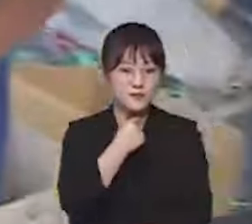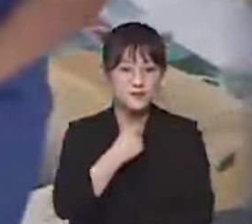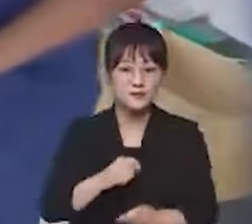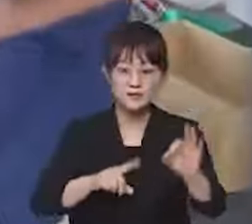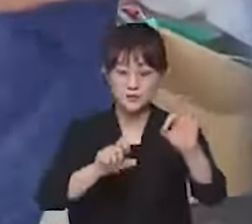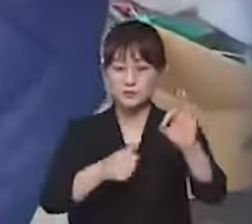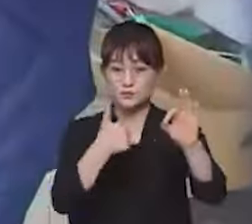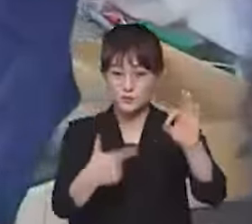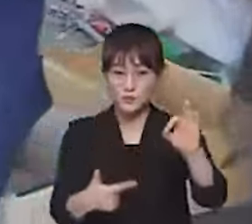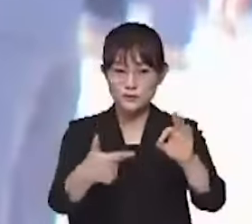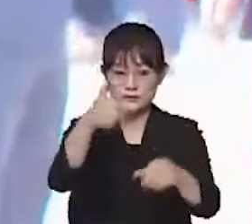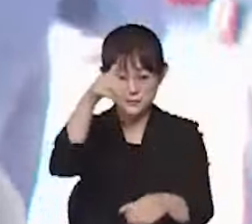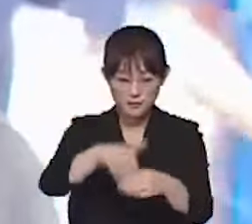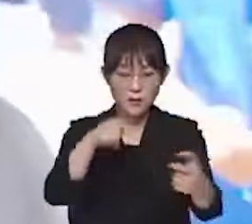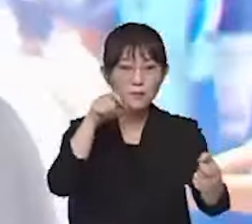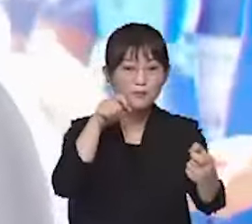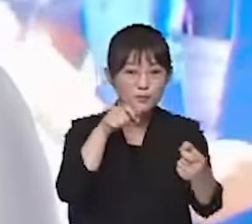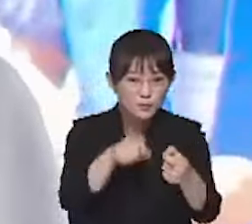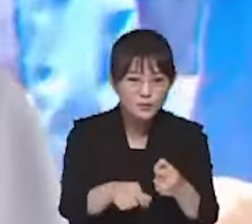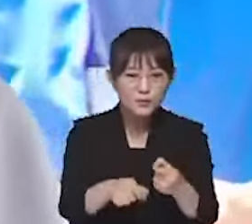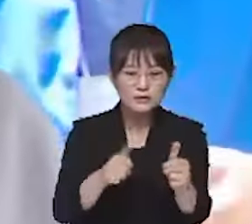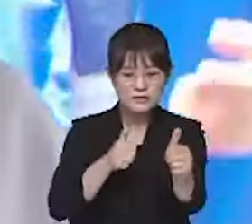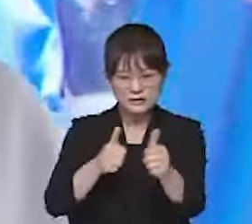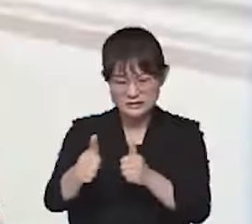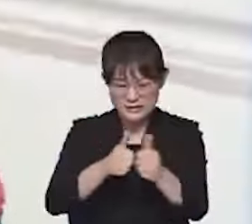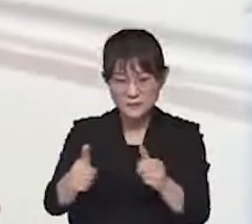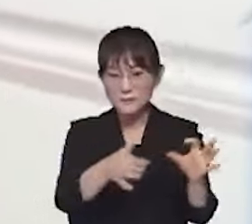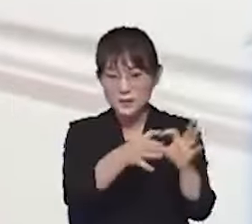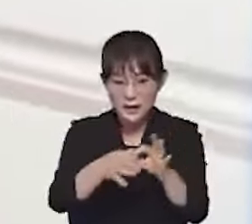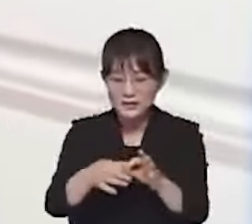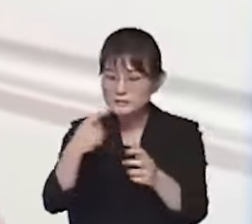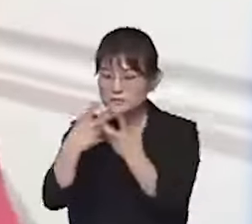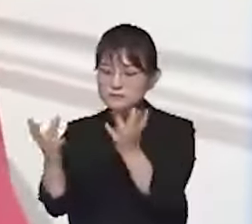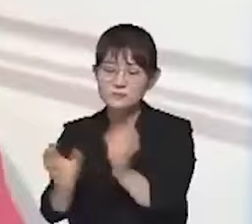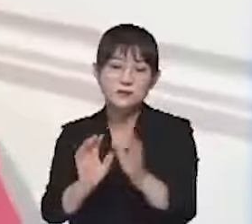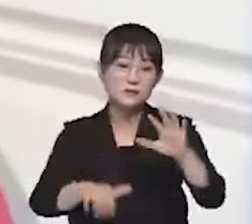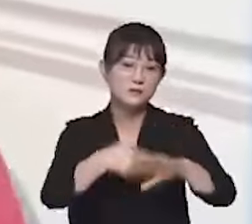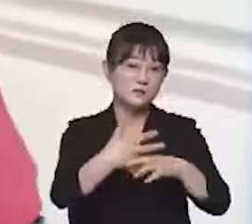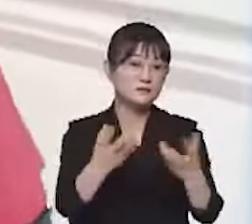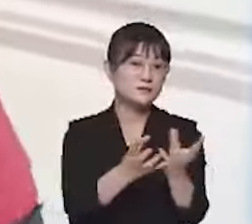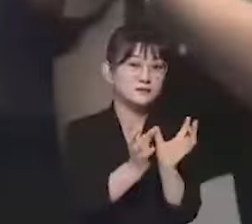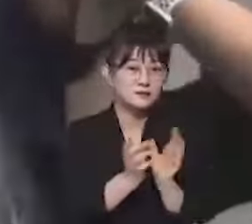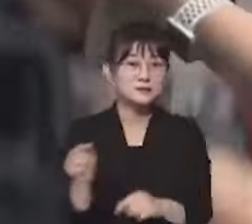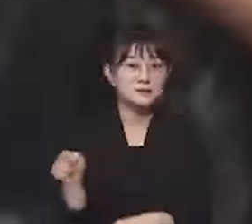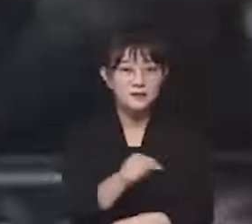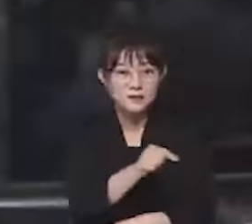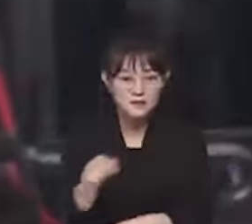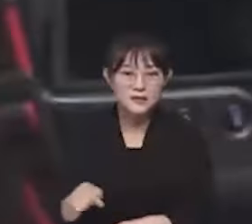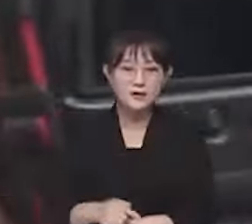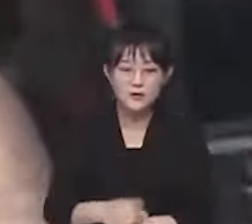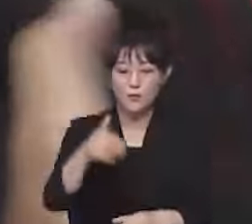재보궐선거를 앞두고 협력관계에서 경쟁관계가 된 더불어민주당과 조국혁신당의 호남